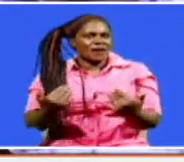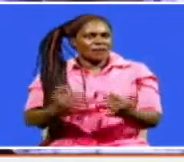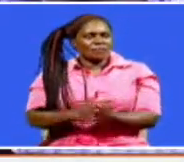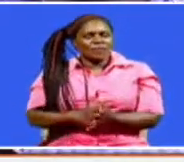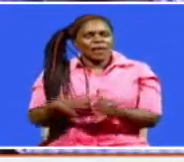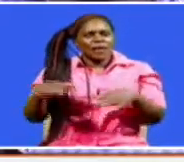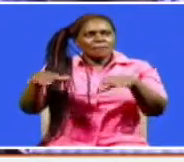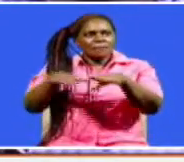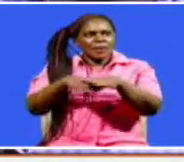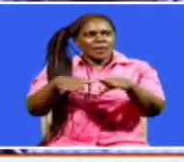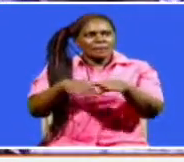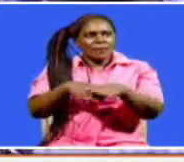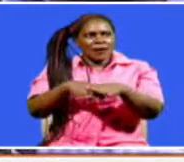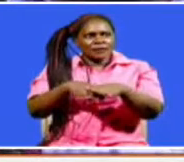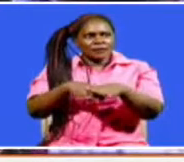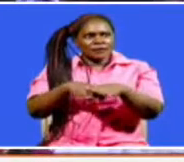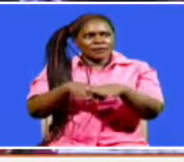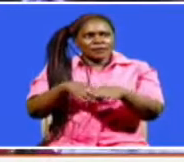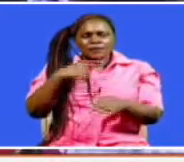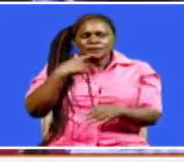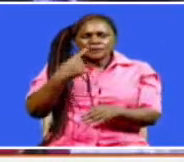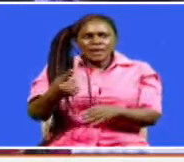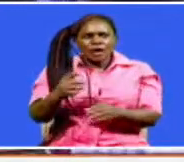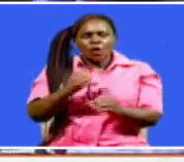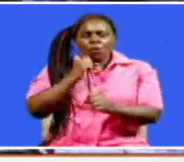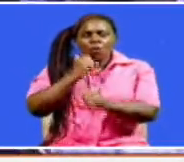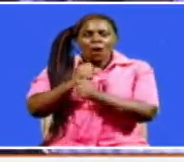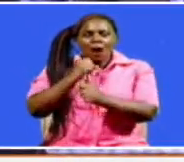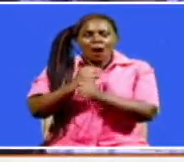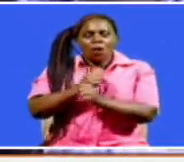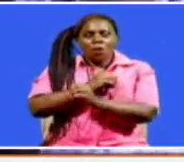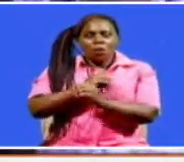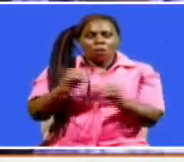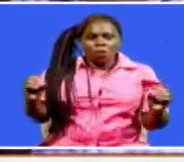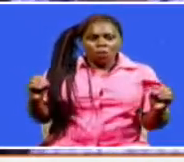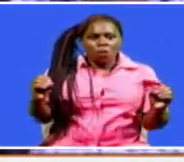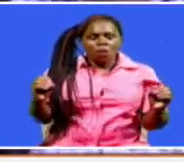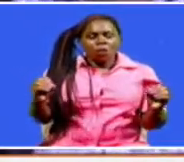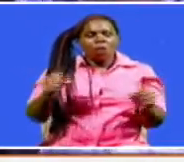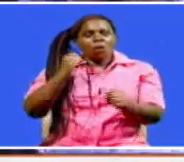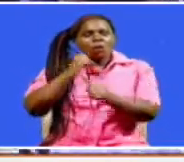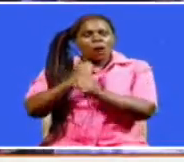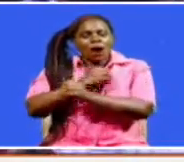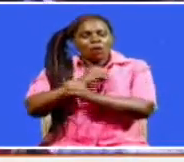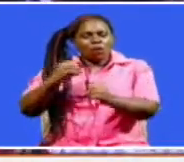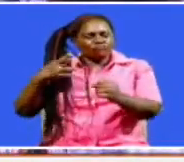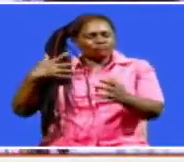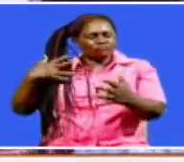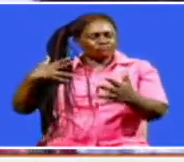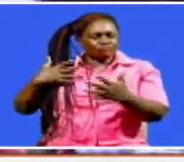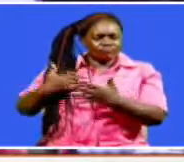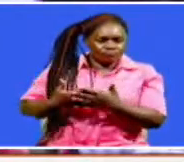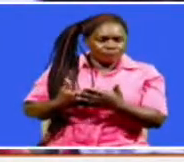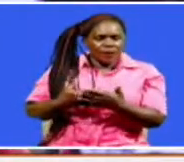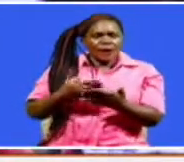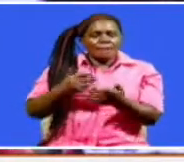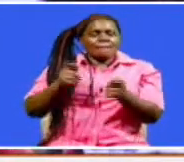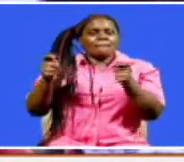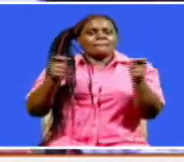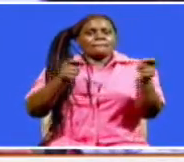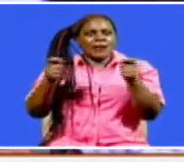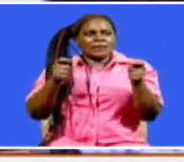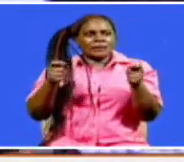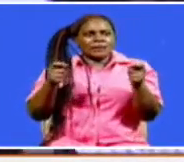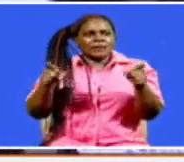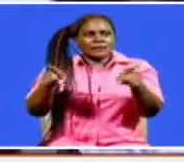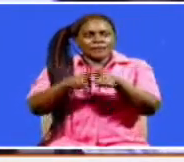The members have resolved that there will be no work. There will be no work until the management and